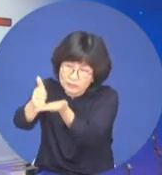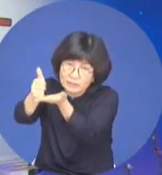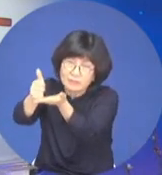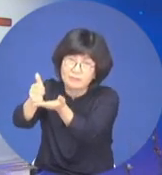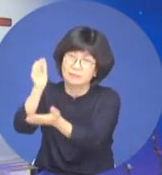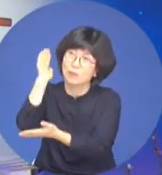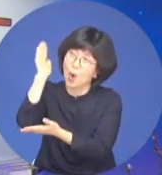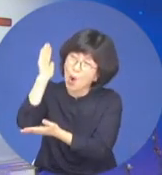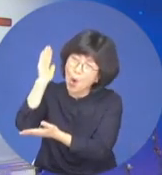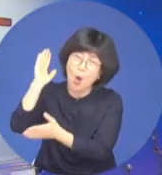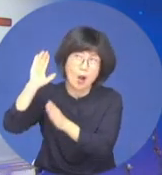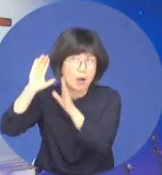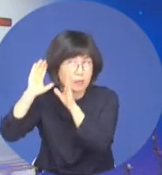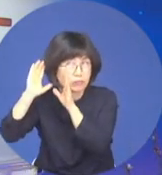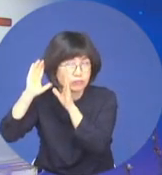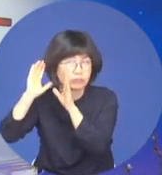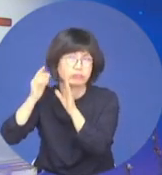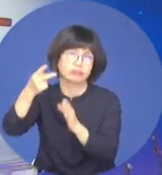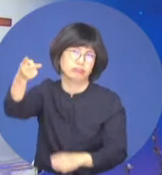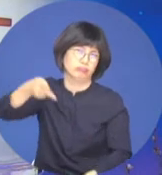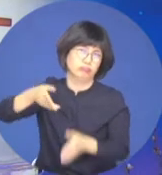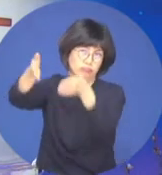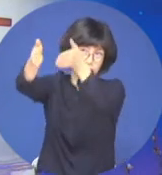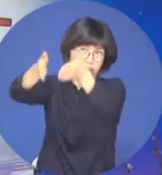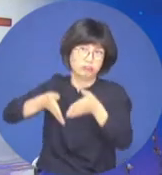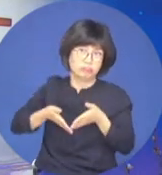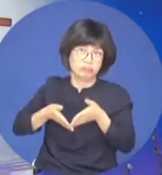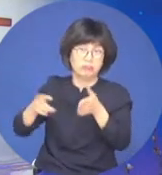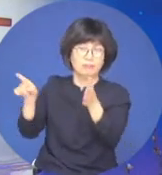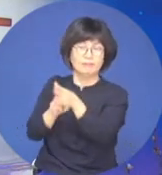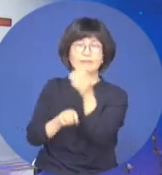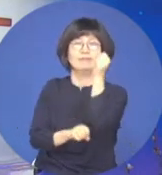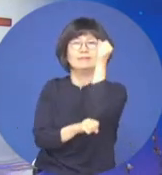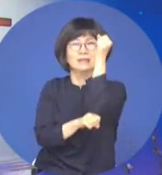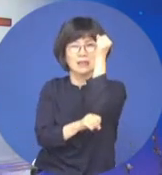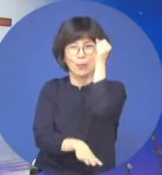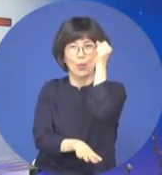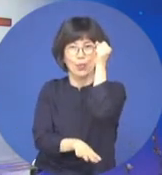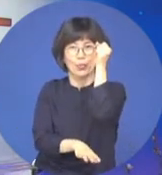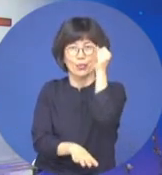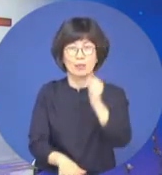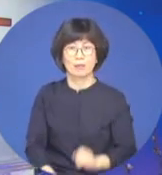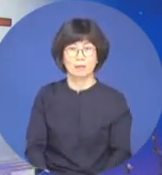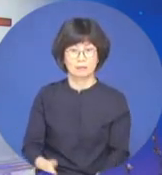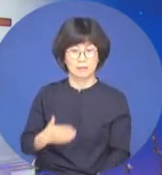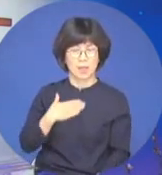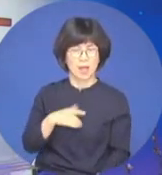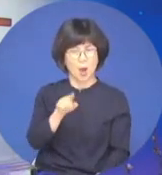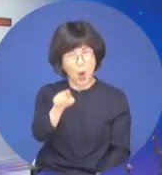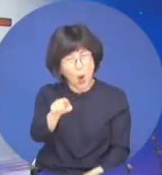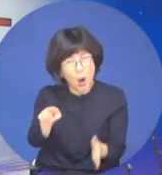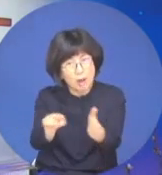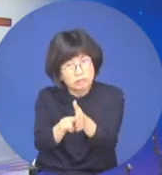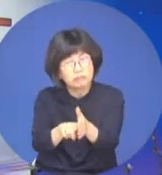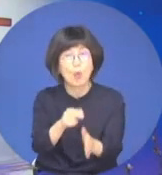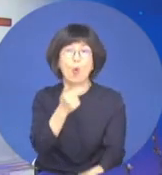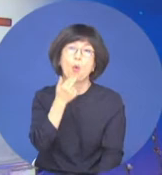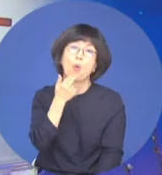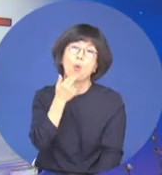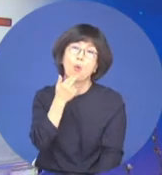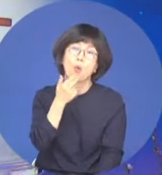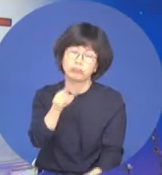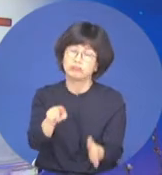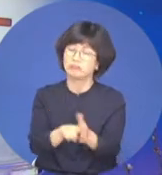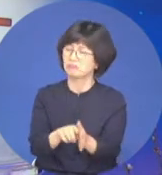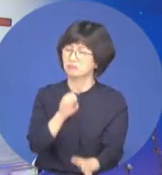사는 거예요. 이게 가장 신뢰하는 관계의 기본입니다. 여러분 나는 저 사람을 신뢰하지만 절대 저 사람한테는 얘기하지